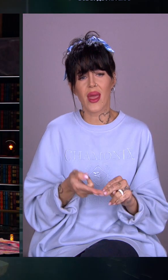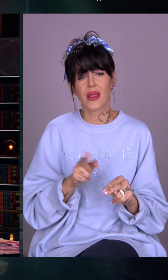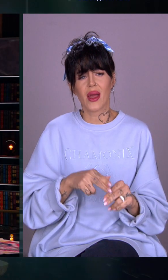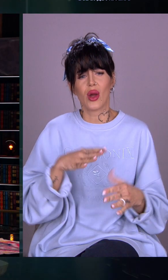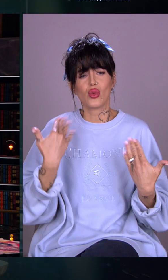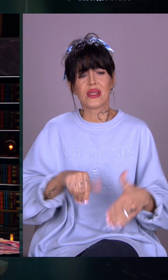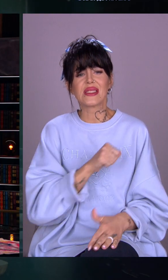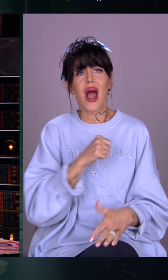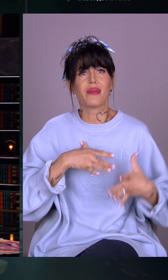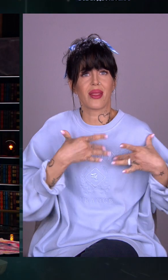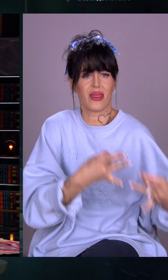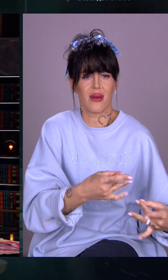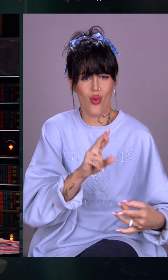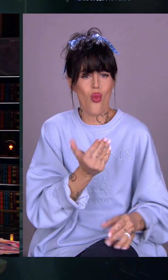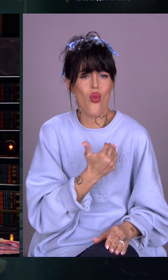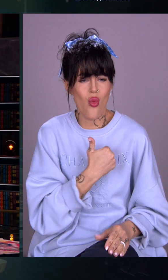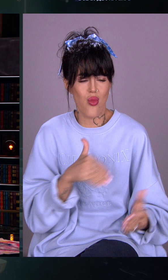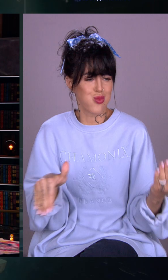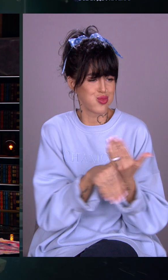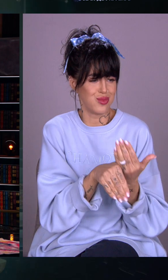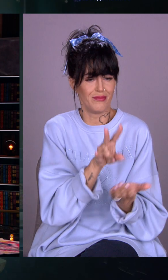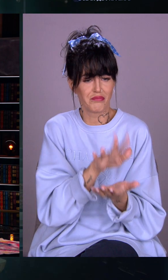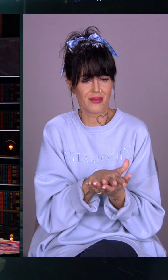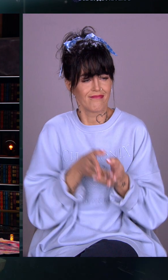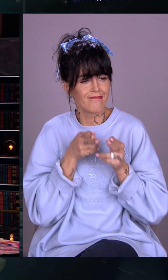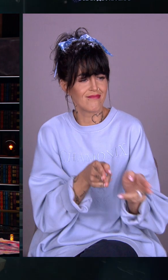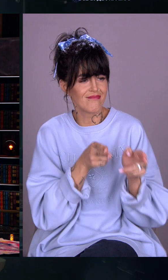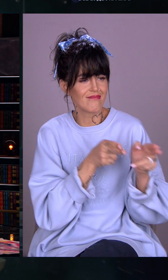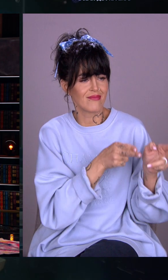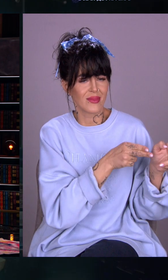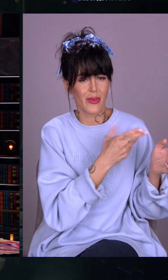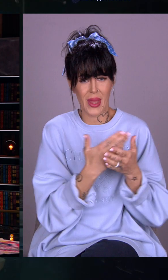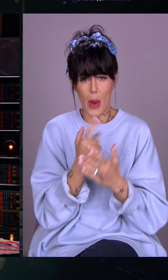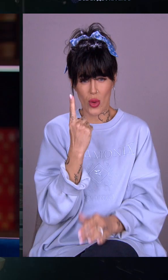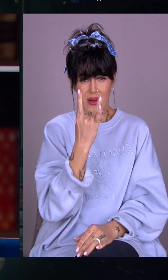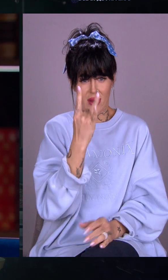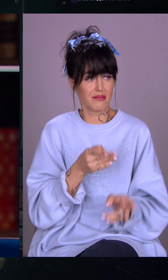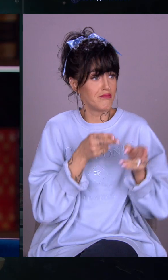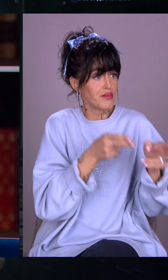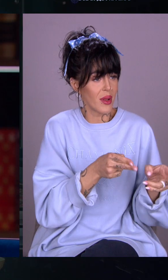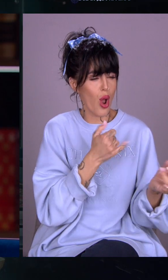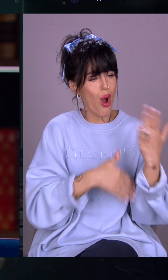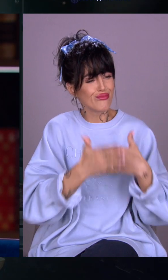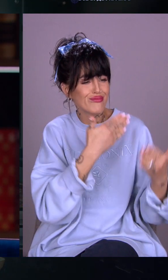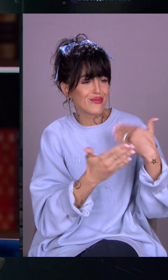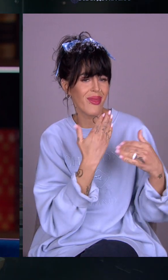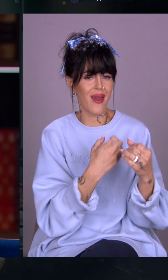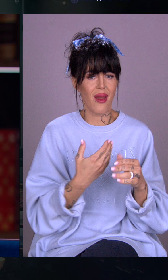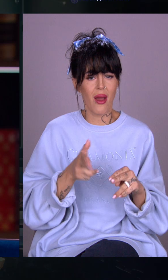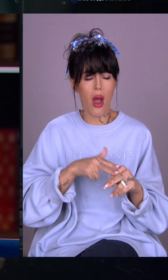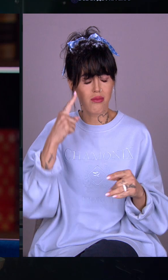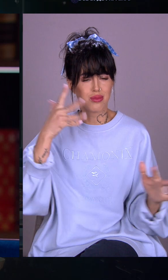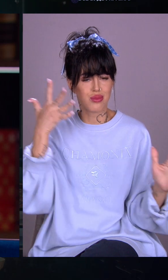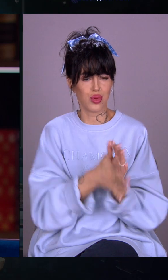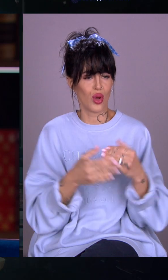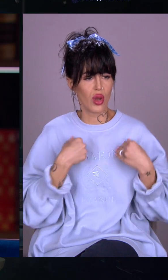вже. Угу. Коли ти постійно туди їздиш, ти раз з'їздиш, раз, поспілкуєшся так от, і ти постійно потім туди